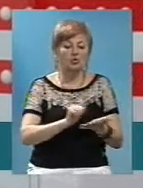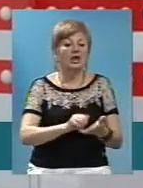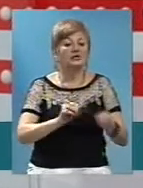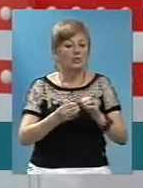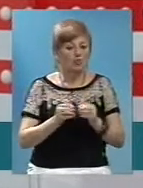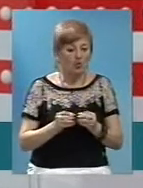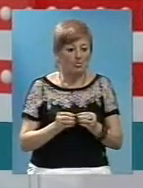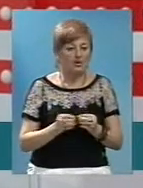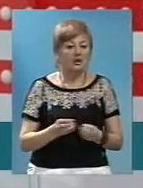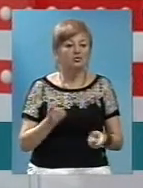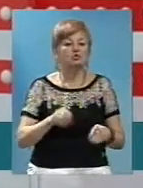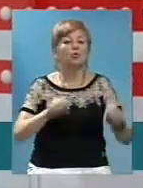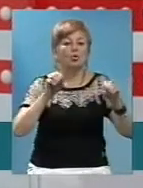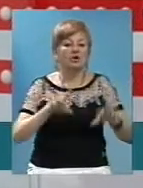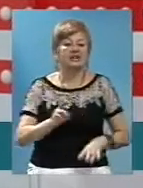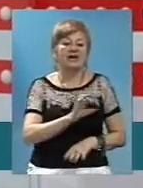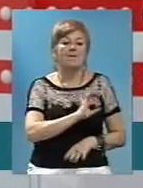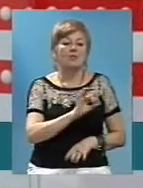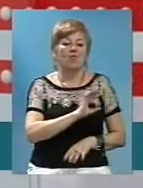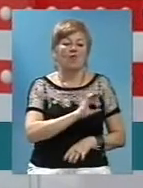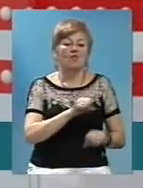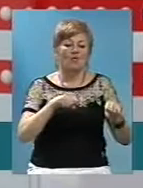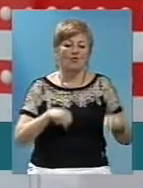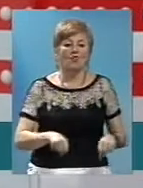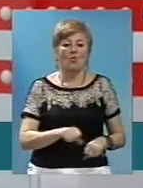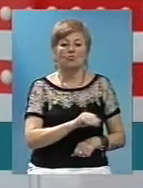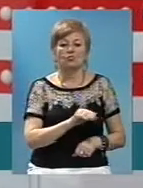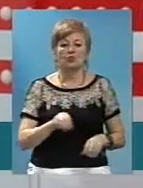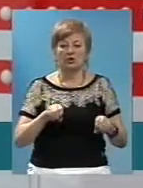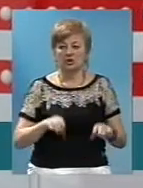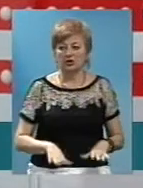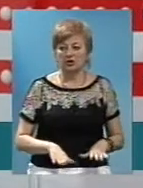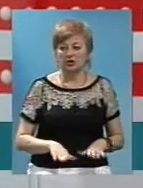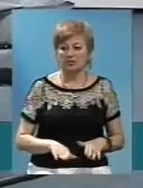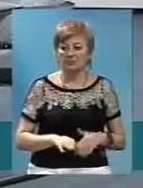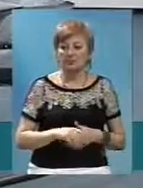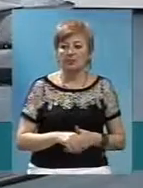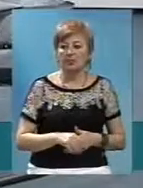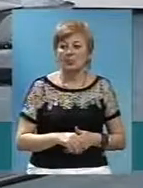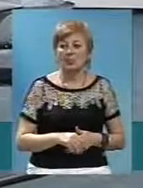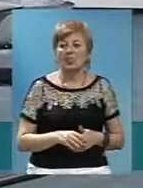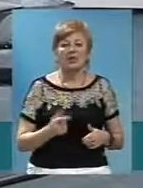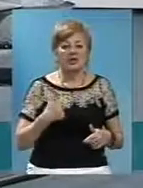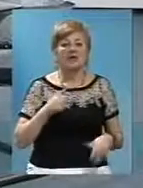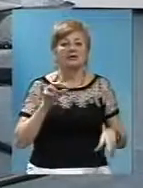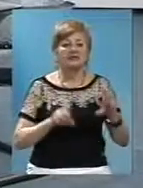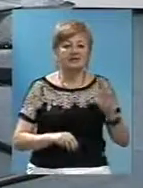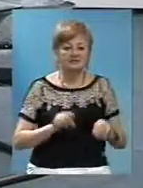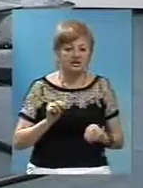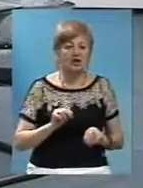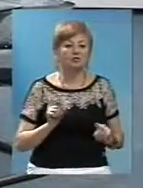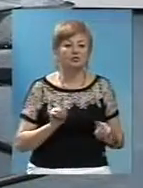який вирішується на правовому рівні. На цьому зараз ставимо три крапки. Спасибі вам, спасибі глядачам,